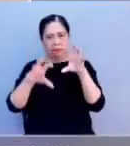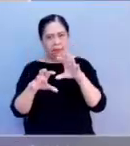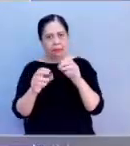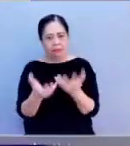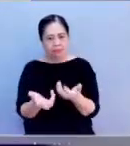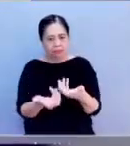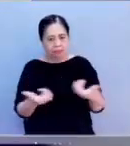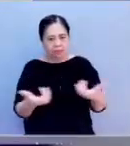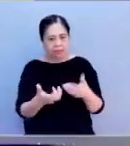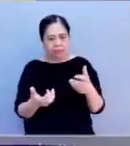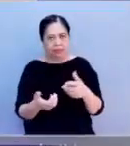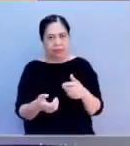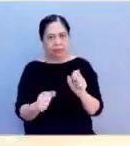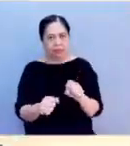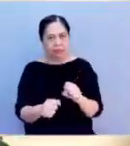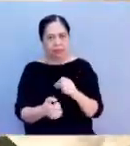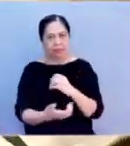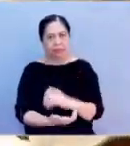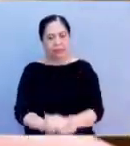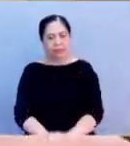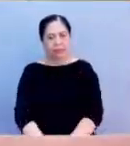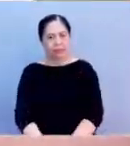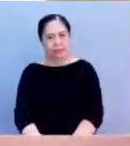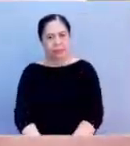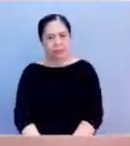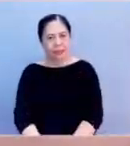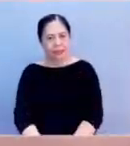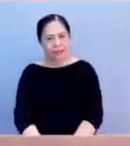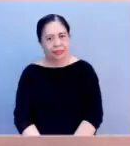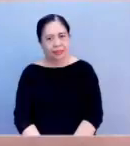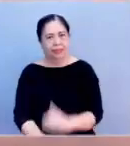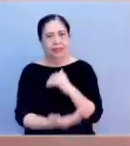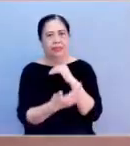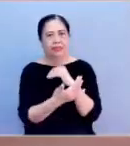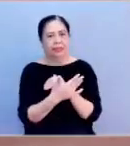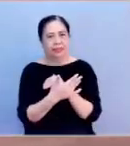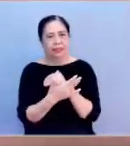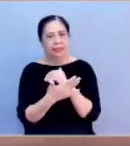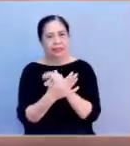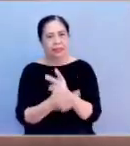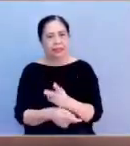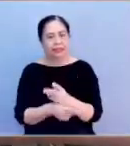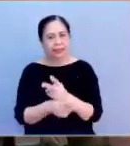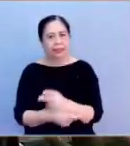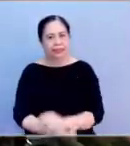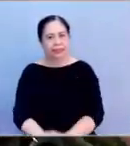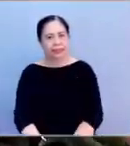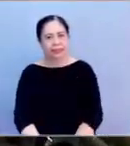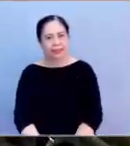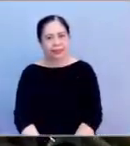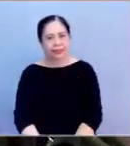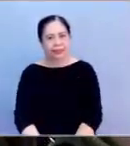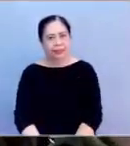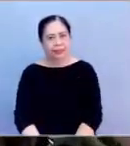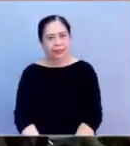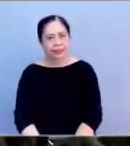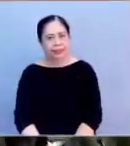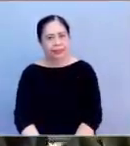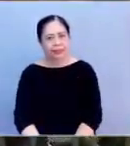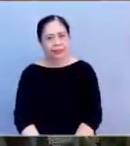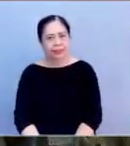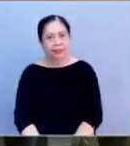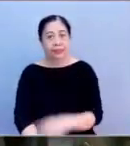Ayun, pwede naman. Iwas ano din to, ha? Ano, lamok? Lamok, yes po. Iwas lamok, yeah, ang eucalyptus. Yes. Ayun, yeah, ang ganda,